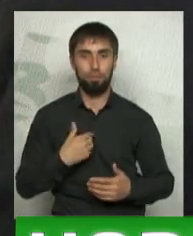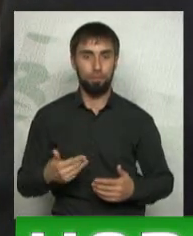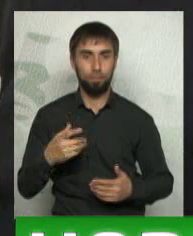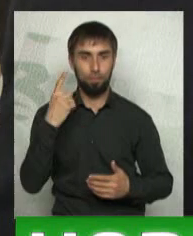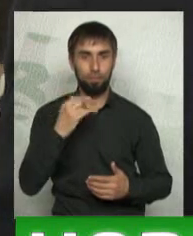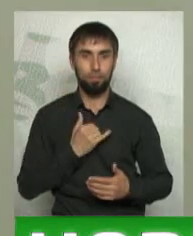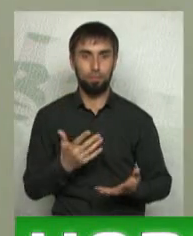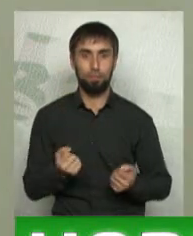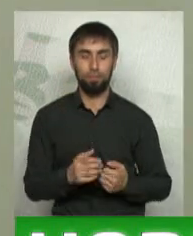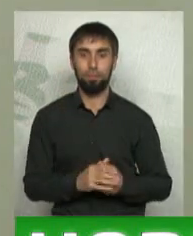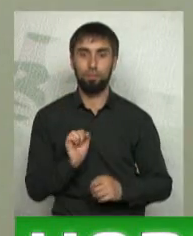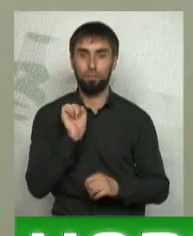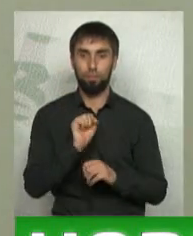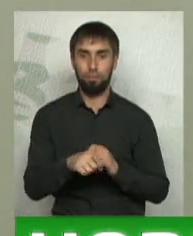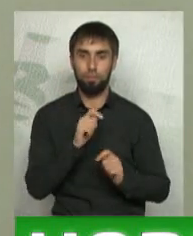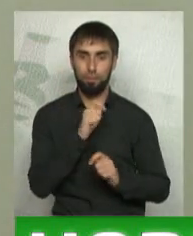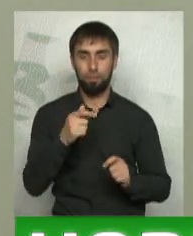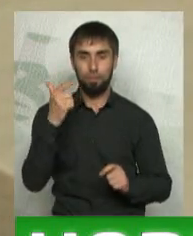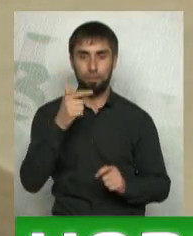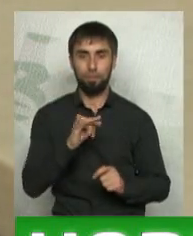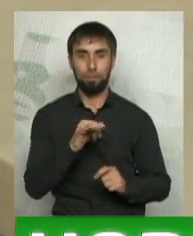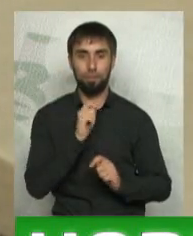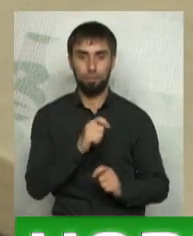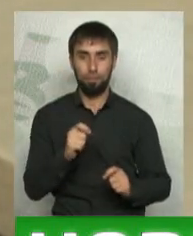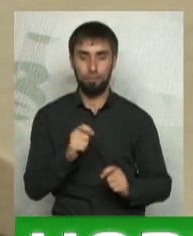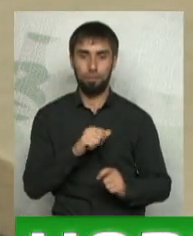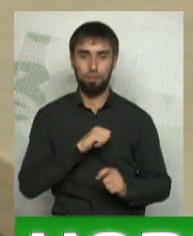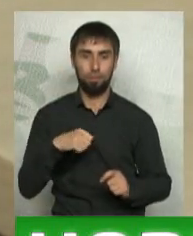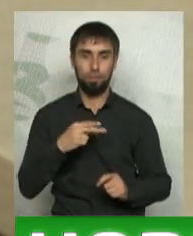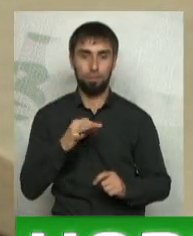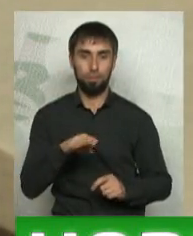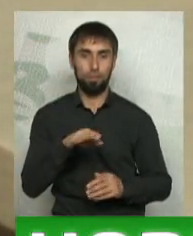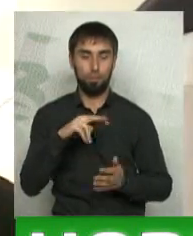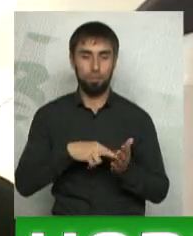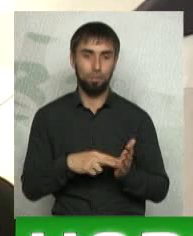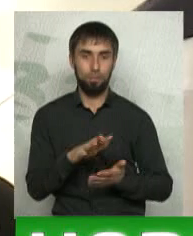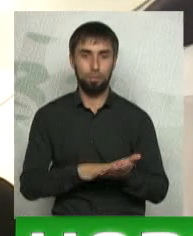что у нас получится. Победители наградят грамотами и призами. А сам чемпионат планируют